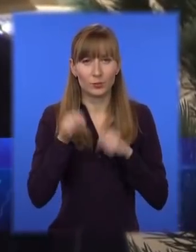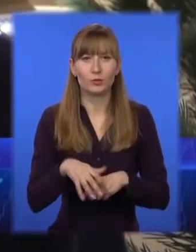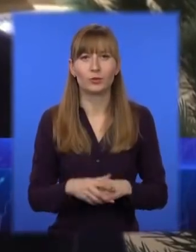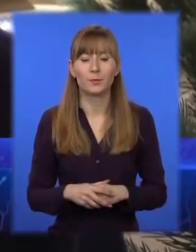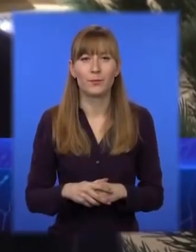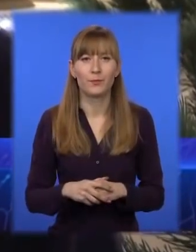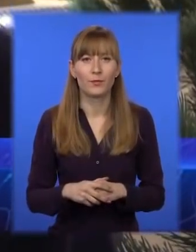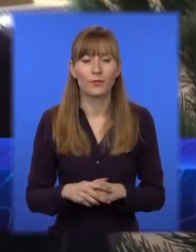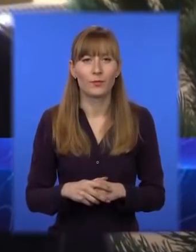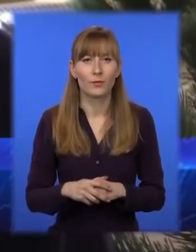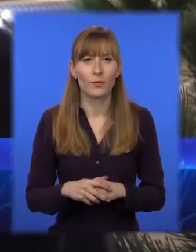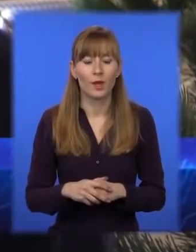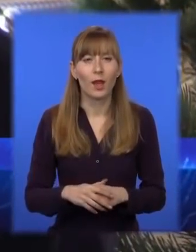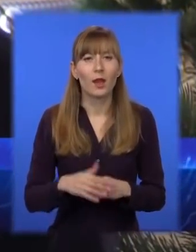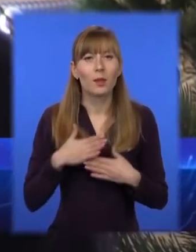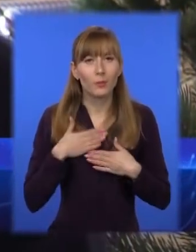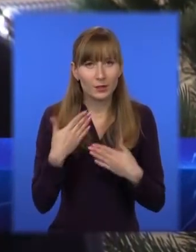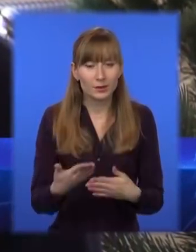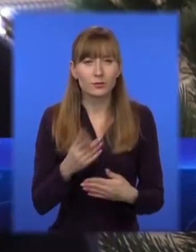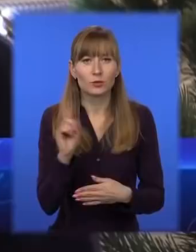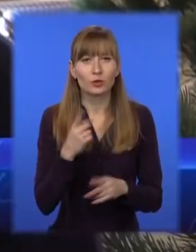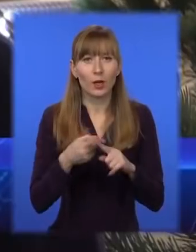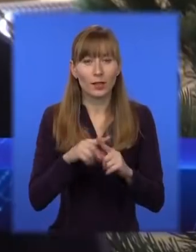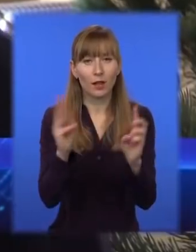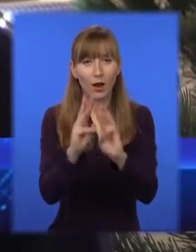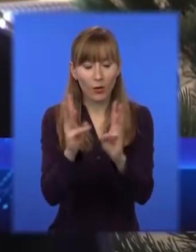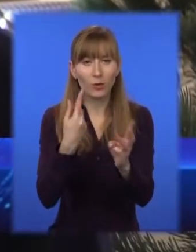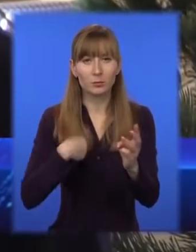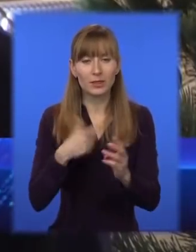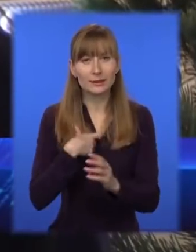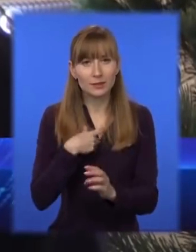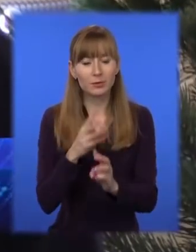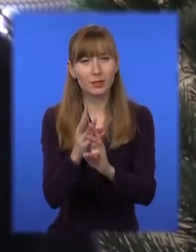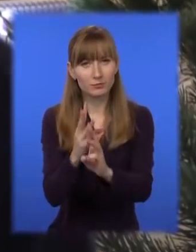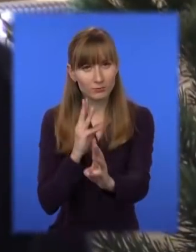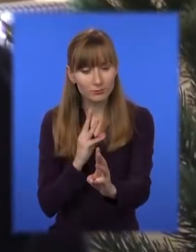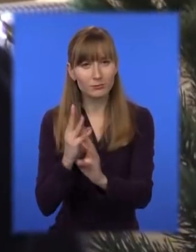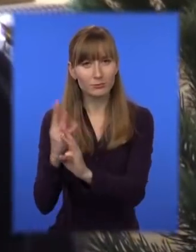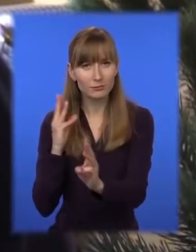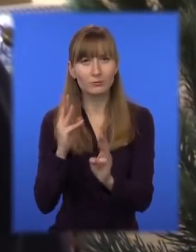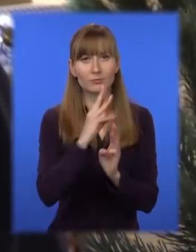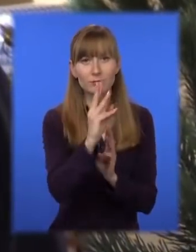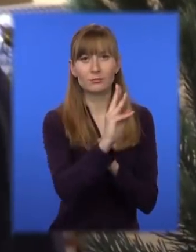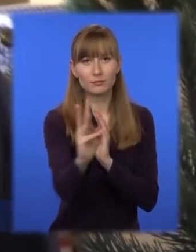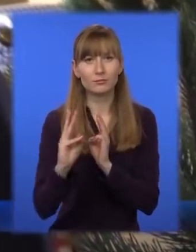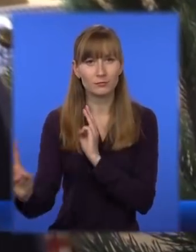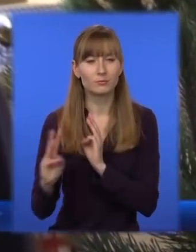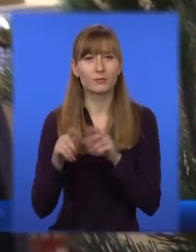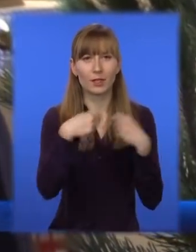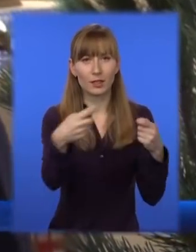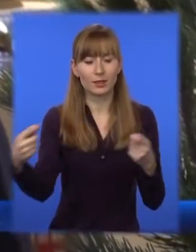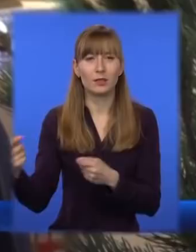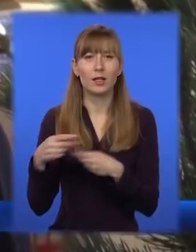за те, що ми справді можемо той вогонь перейняти і роздати тим всім, і